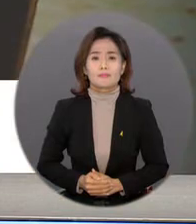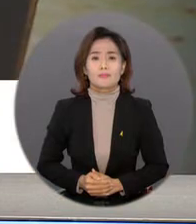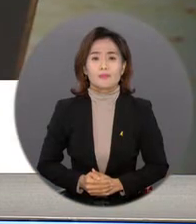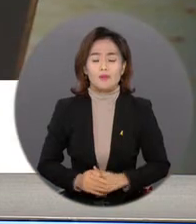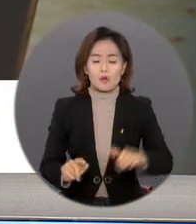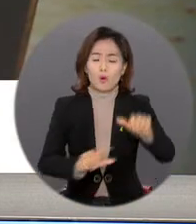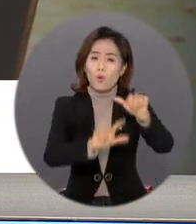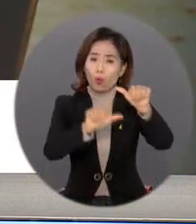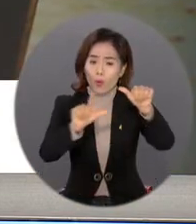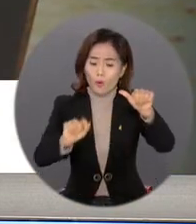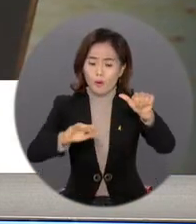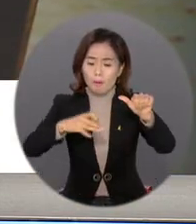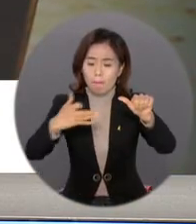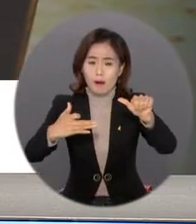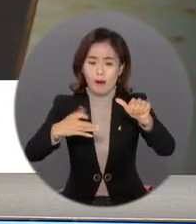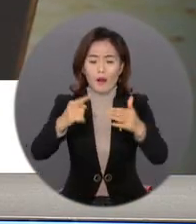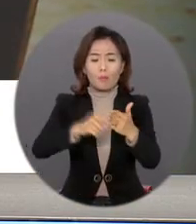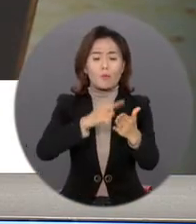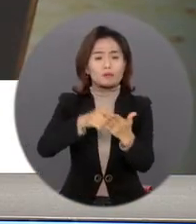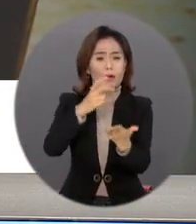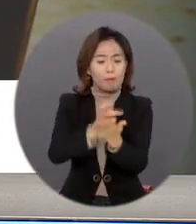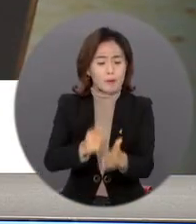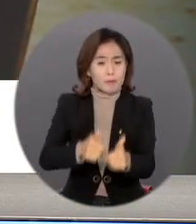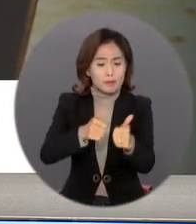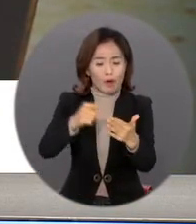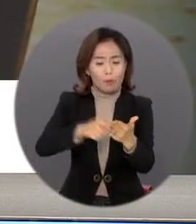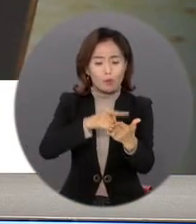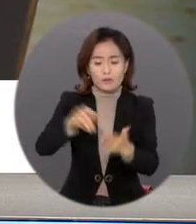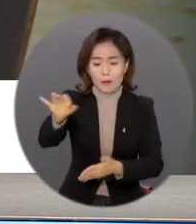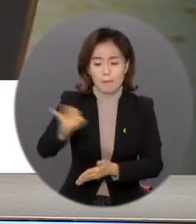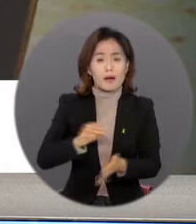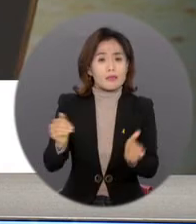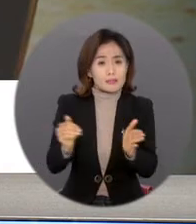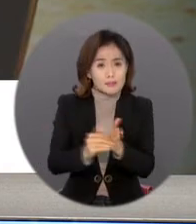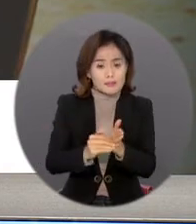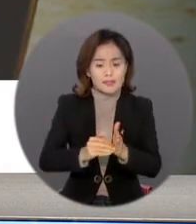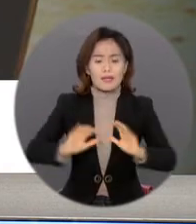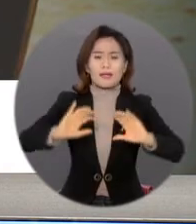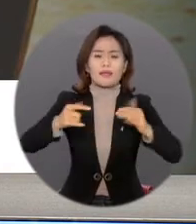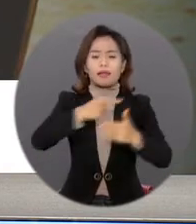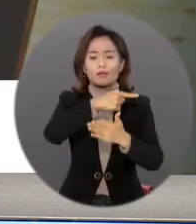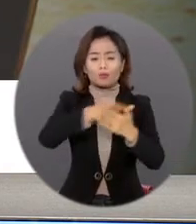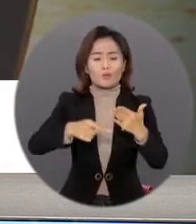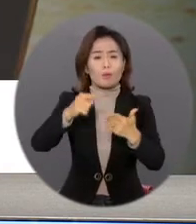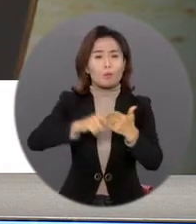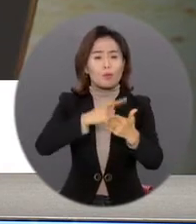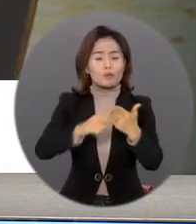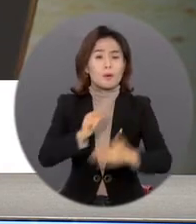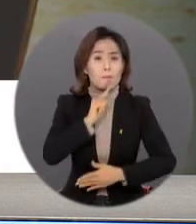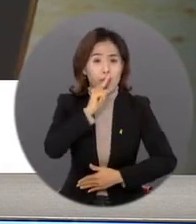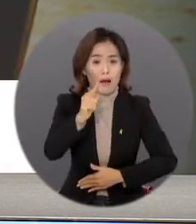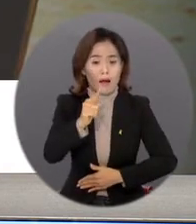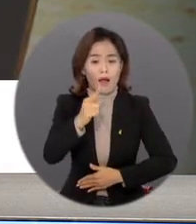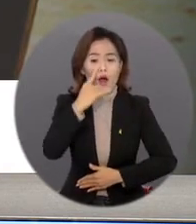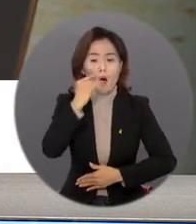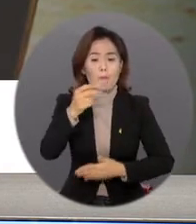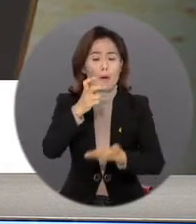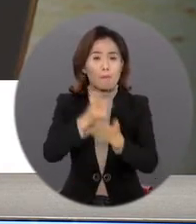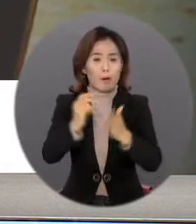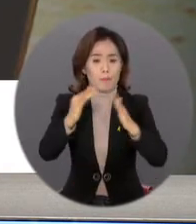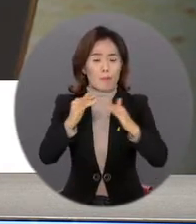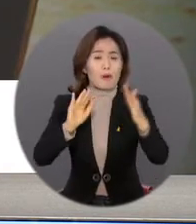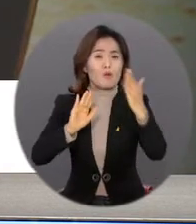지난 5월 5.18 보상법에 따라 보상을 받았더라도 국가의 손해배상을 청구할 수 있다는 헌법재판소 결정